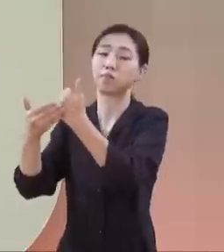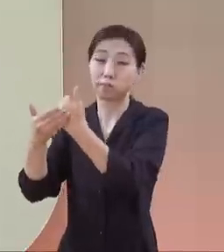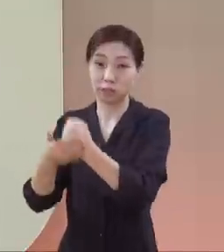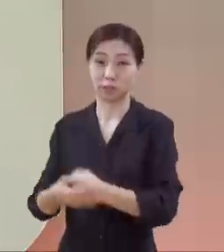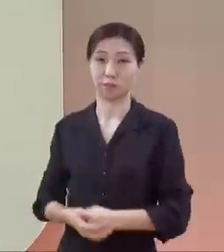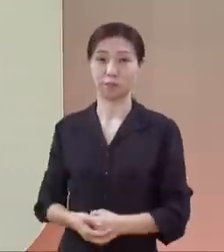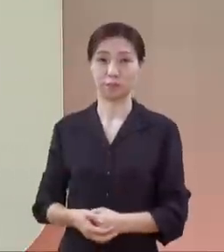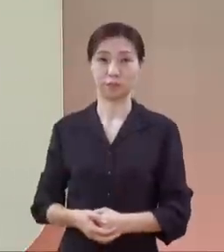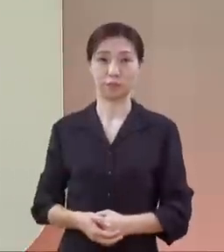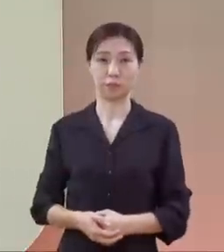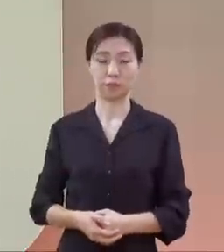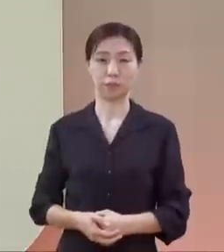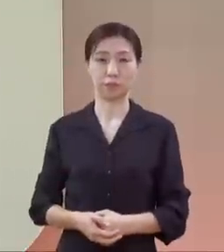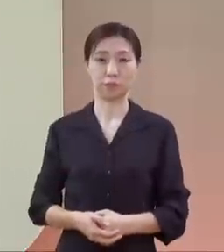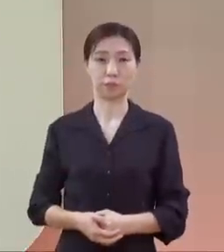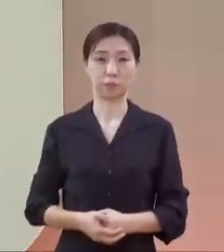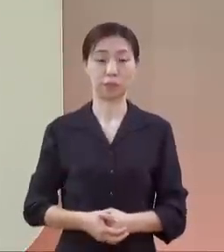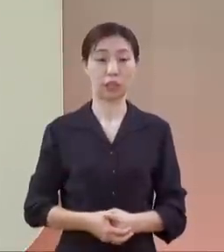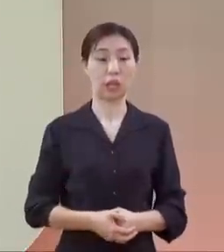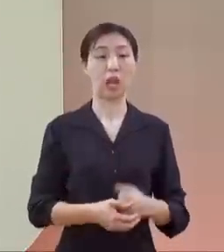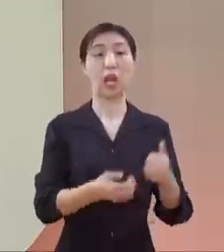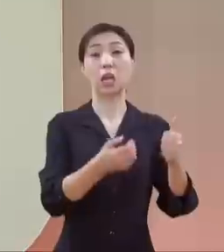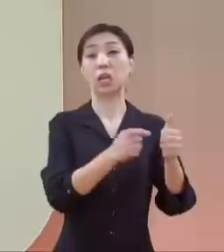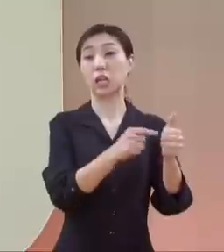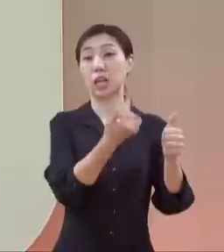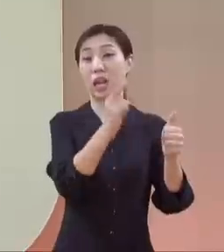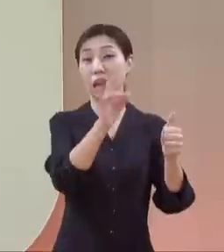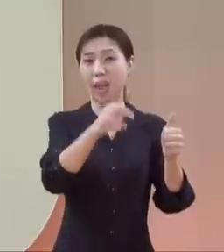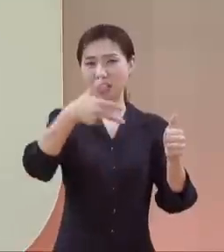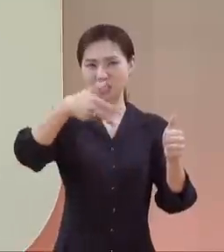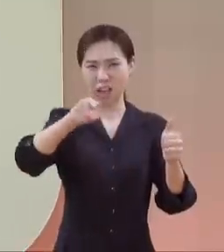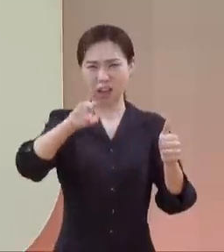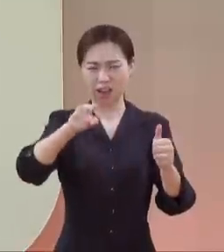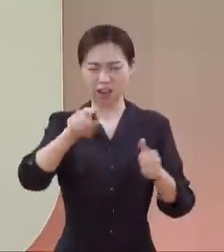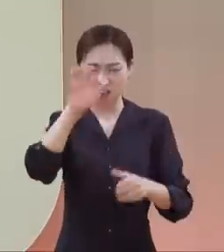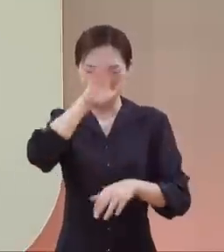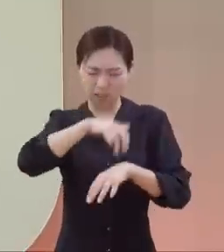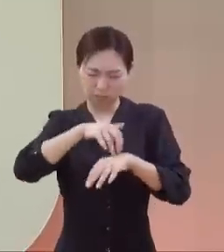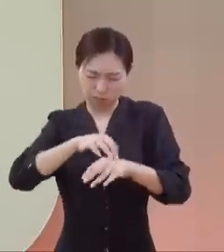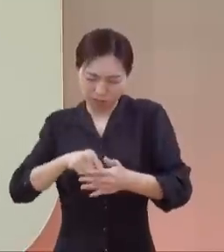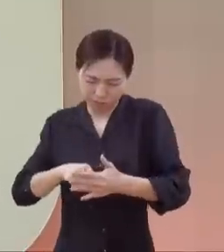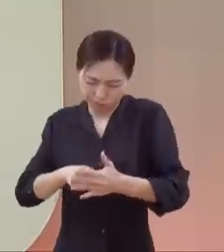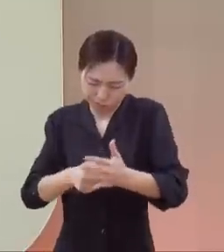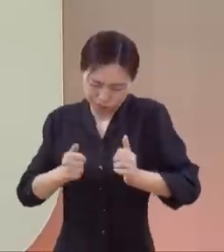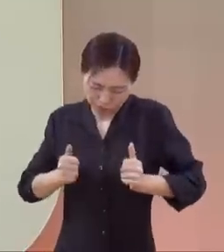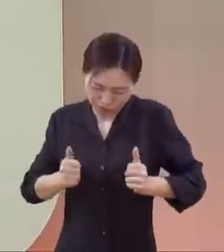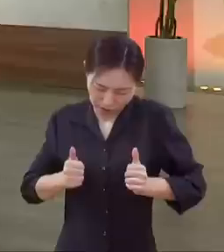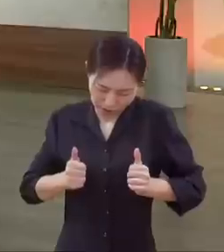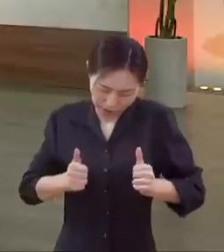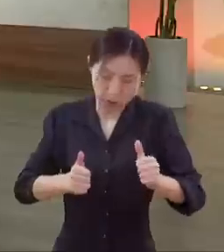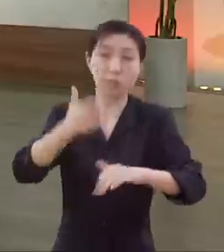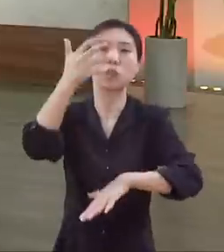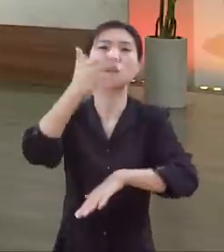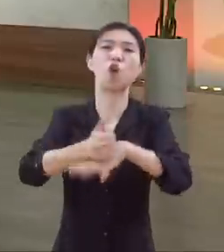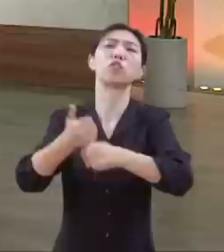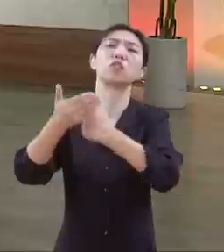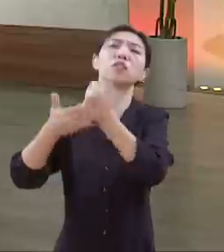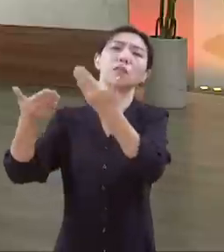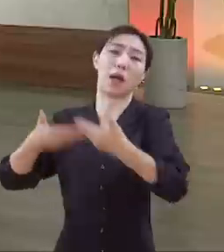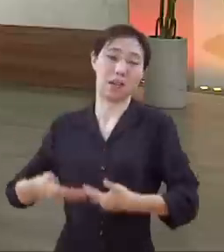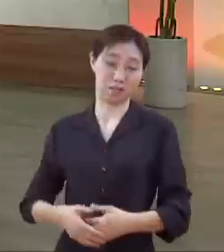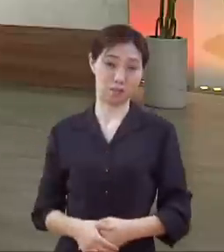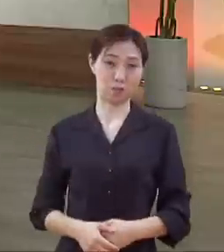그와 같은 신비한 체험을 하게 된 것이다라는 말씀을 드리고 싶고요 무릎이